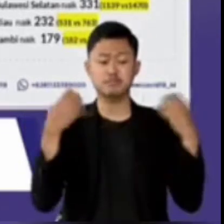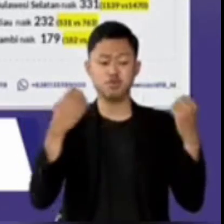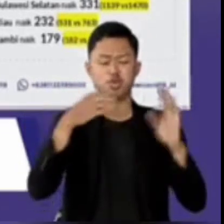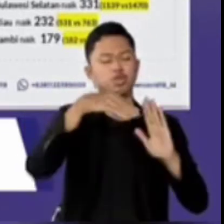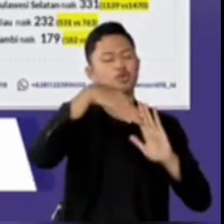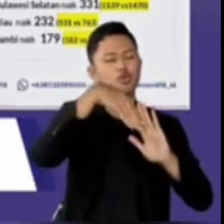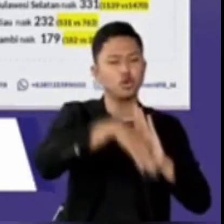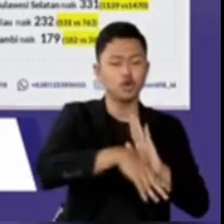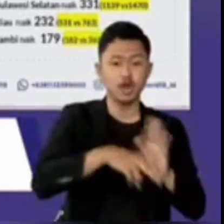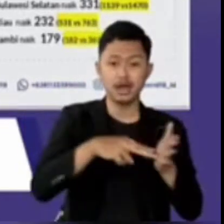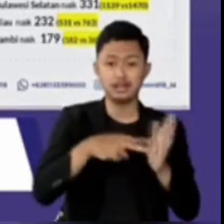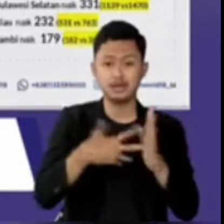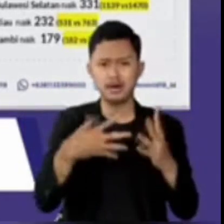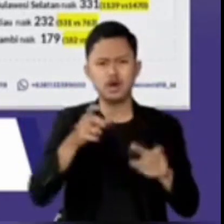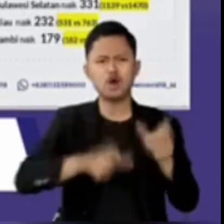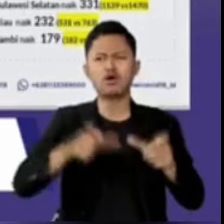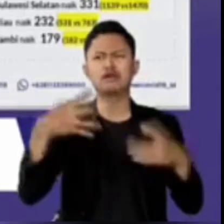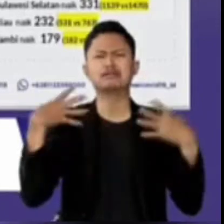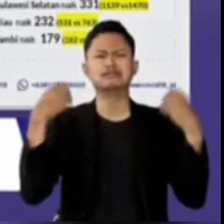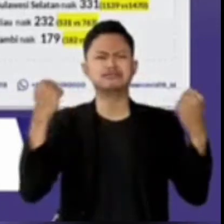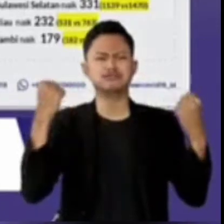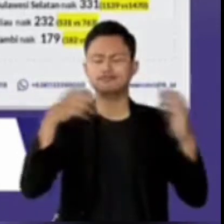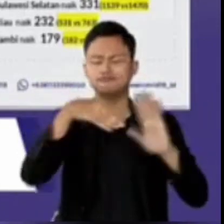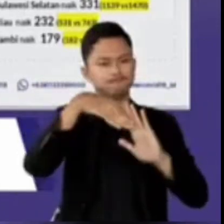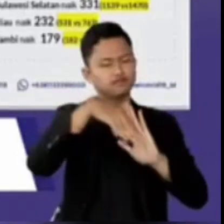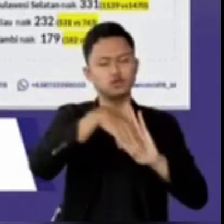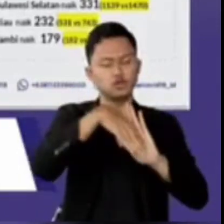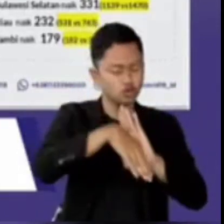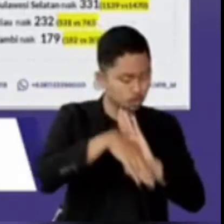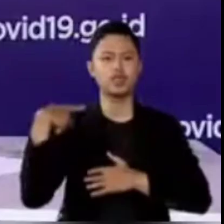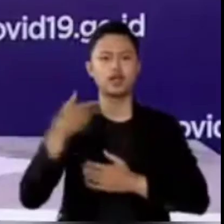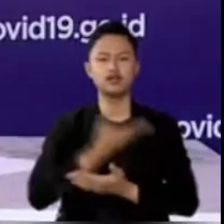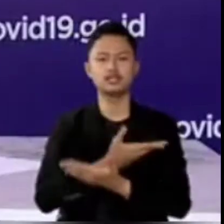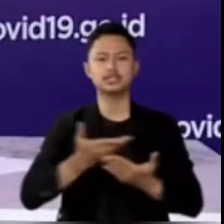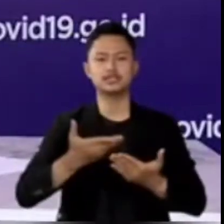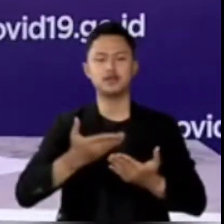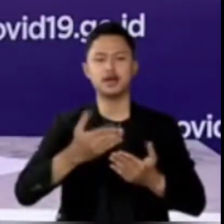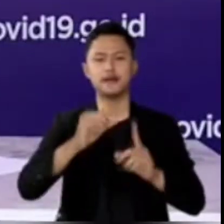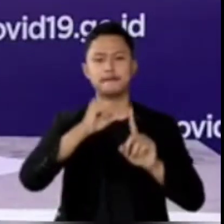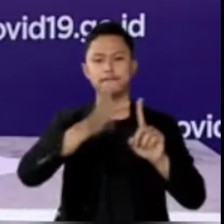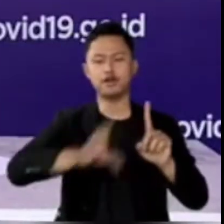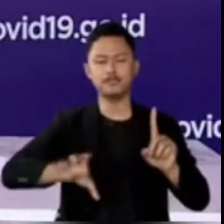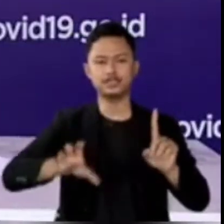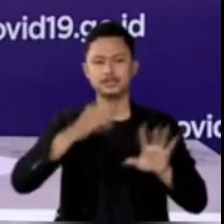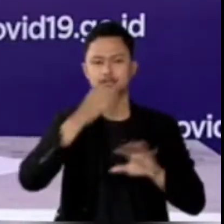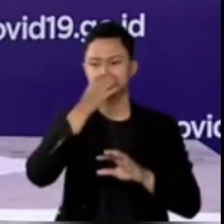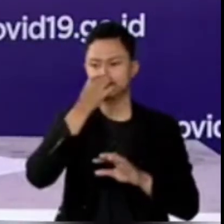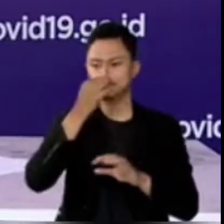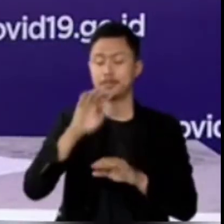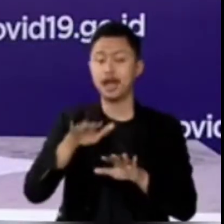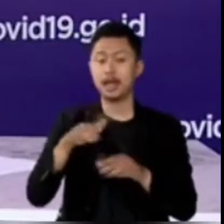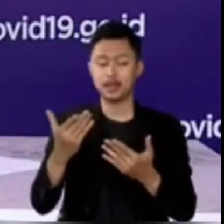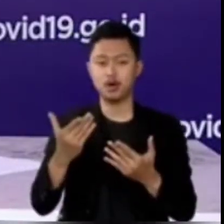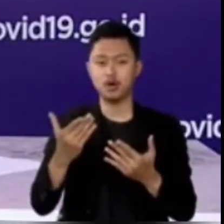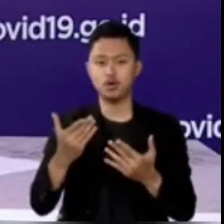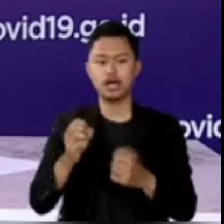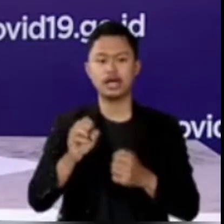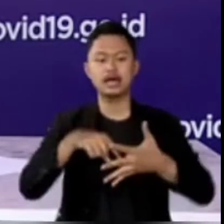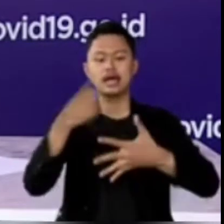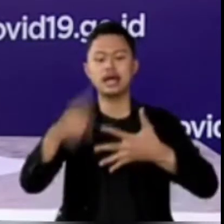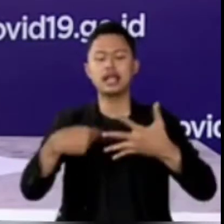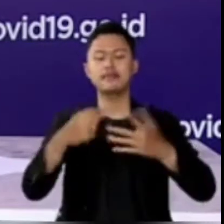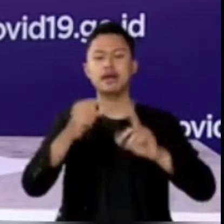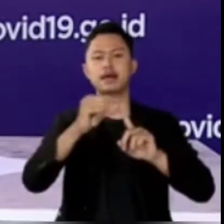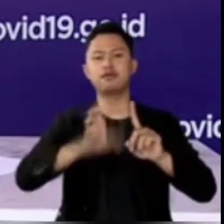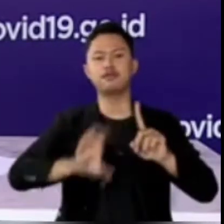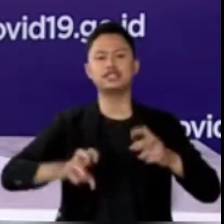yang berarti kesembuhan telah menurun selama 6 minggu berturut-turut. Seluruh provinsi terutama pada... Dalam periode yang